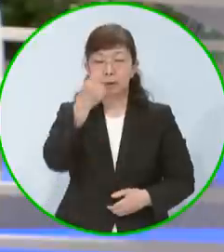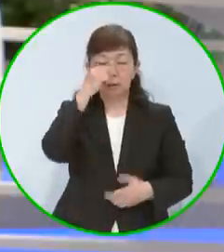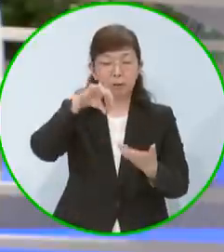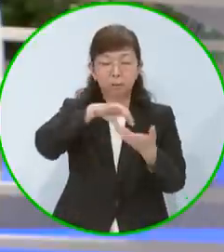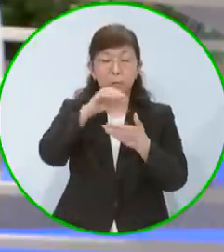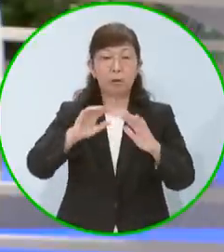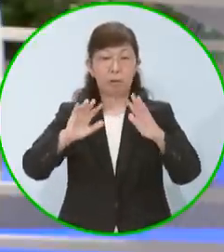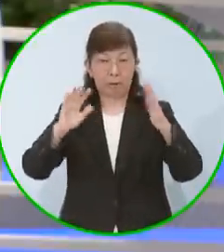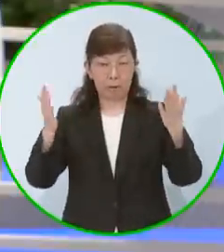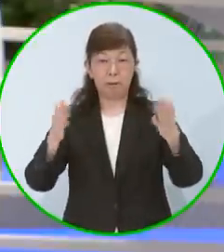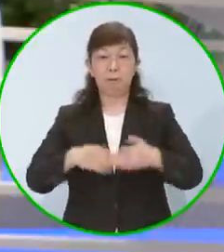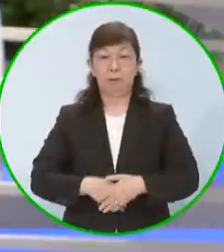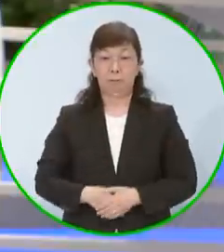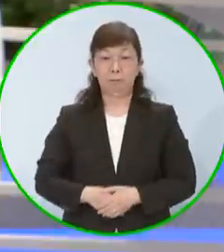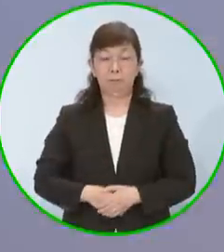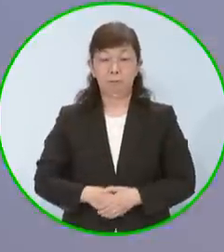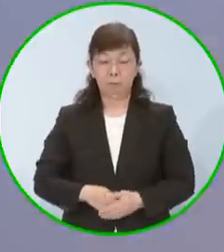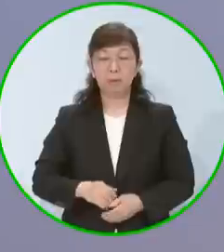被害はありませんでした。